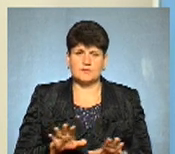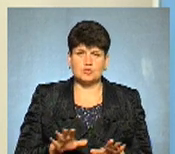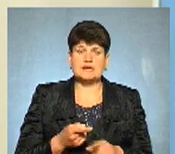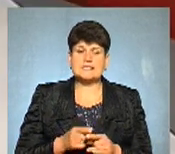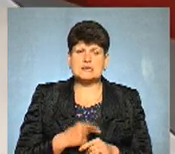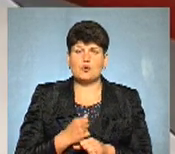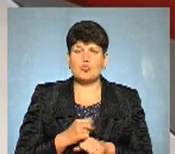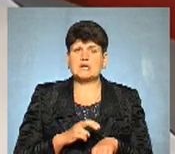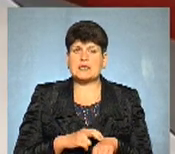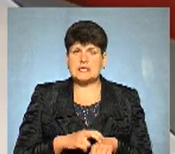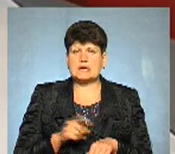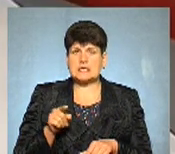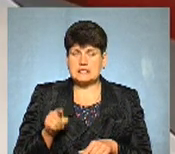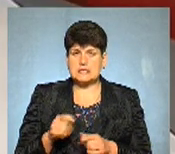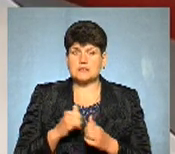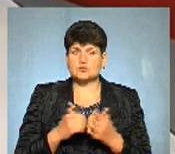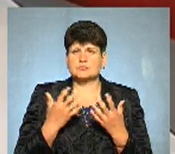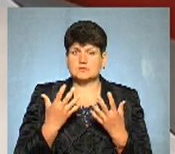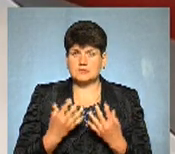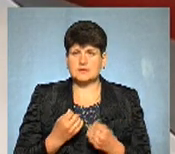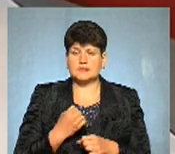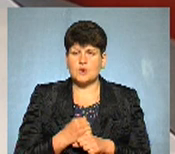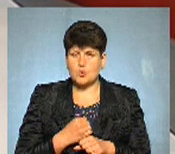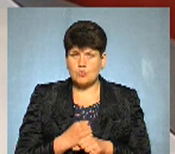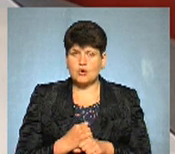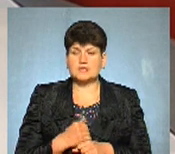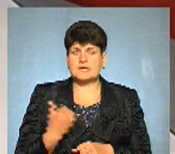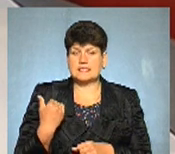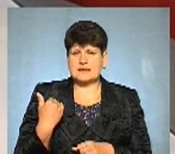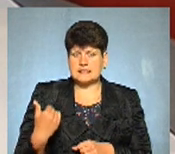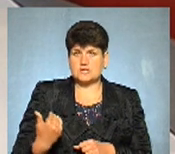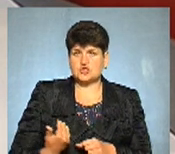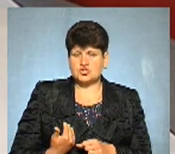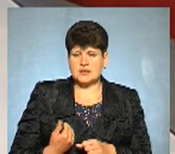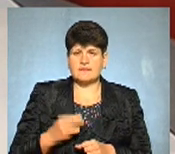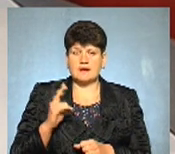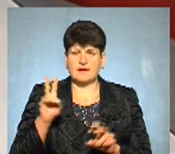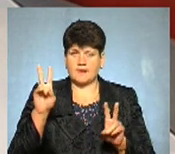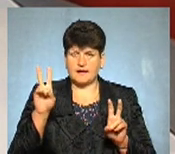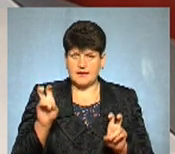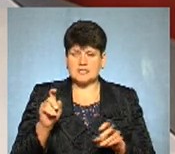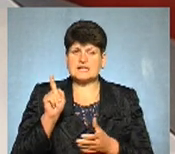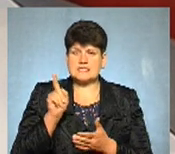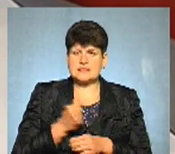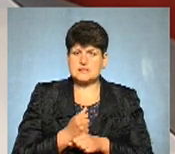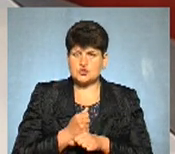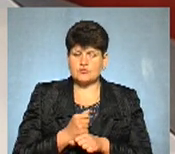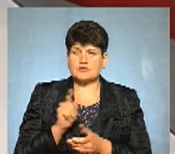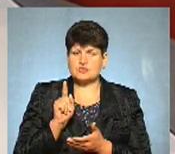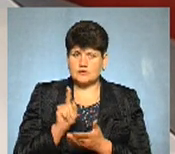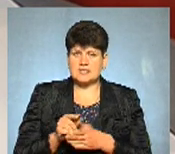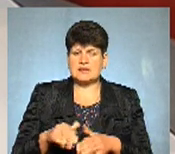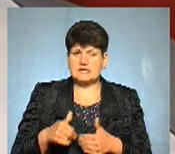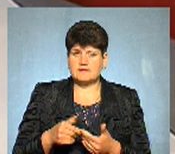робота лікарів, їхня повсякденна робота і їхнє, скажімо таке, життєве кредо, яке зобов'язує їх надавати медичну